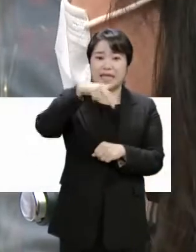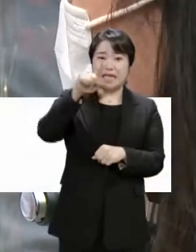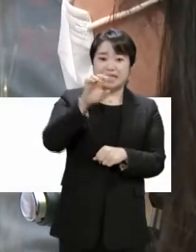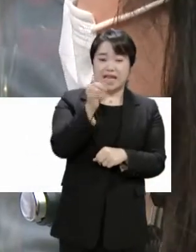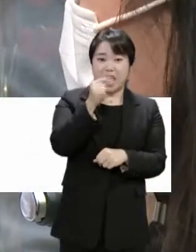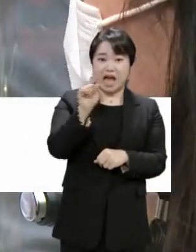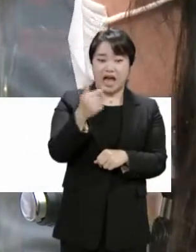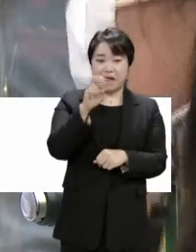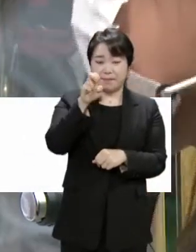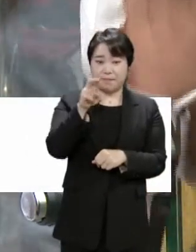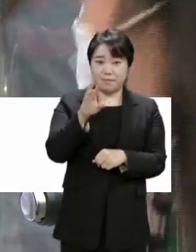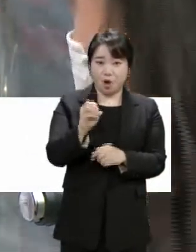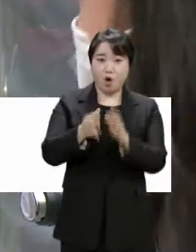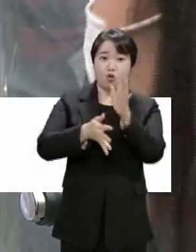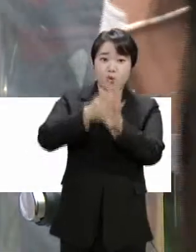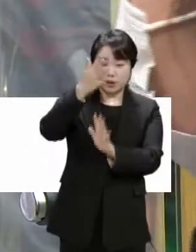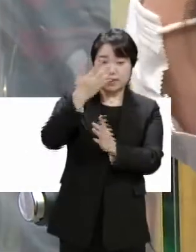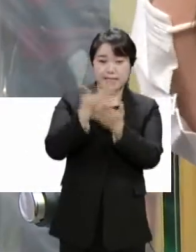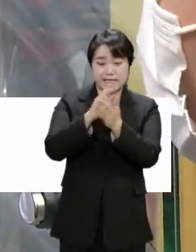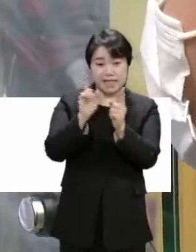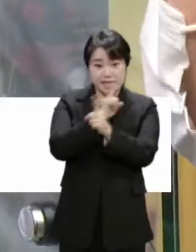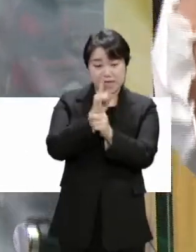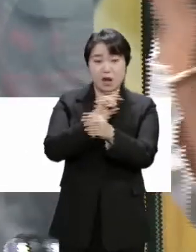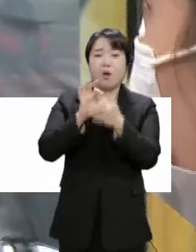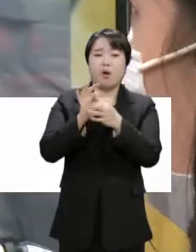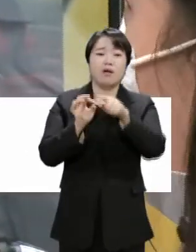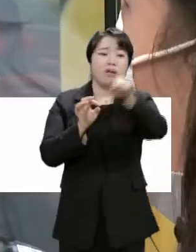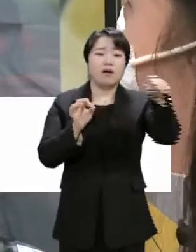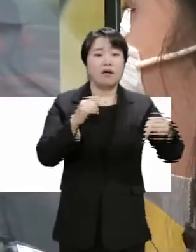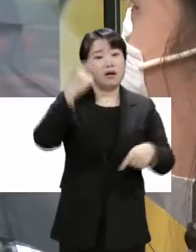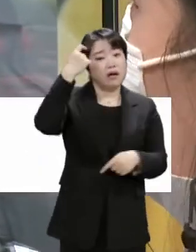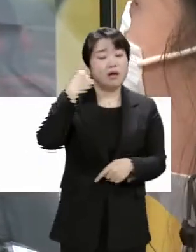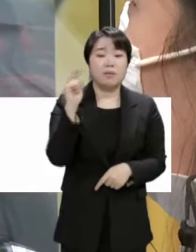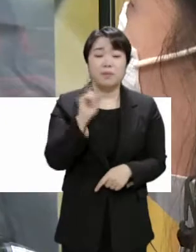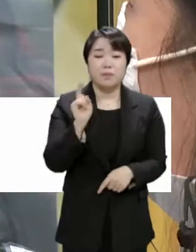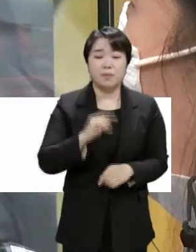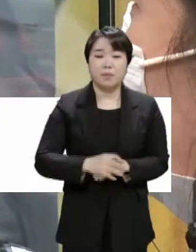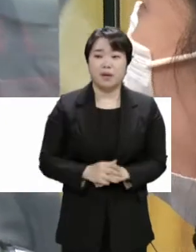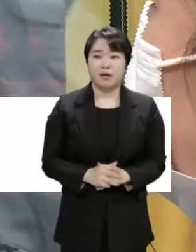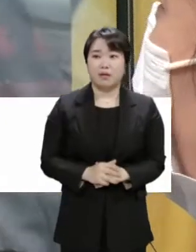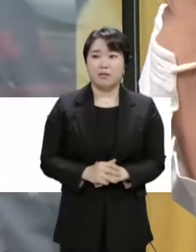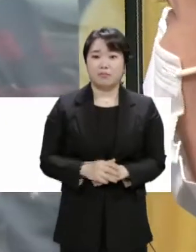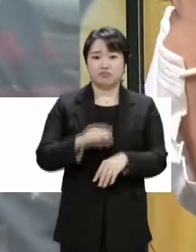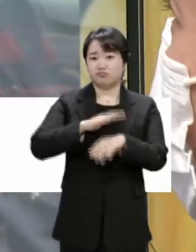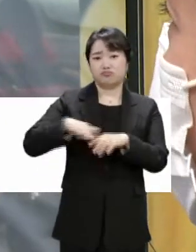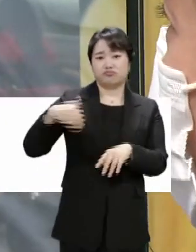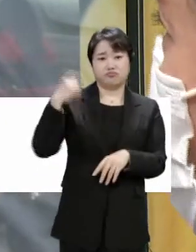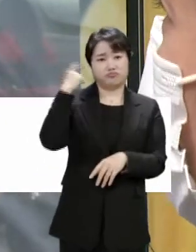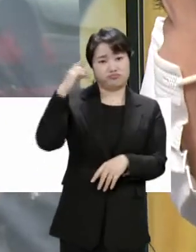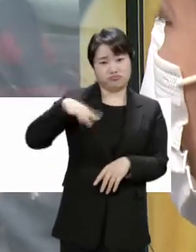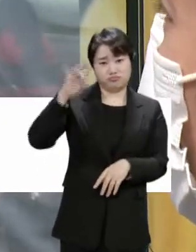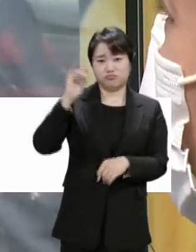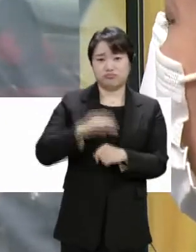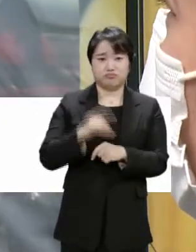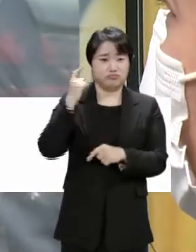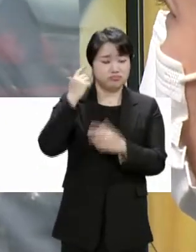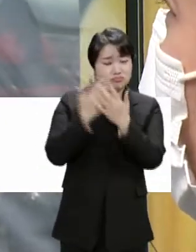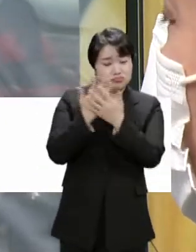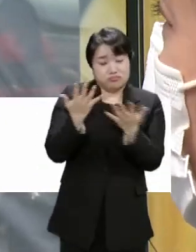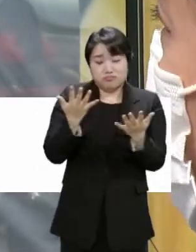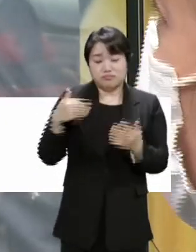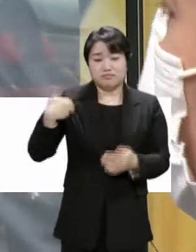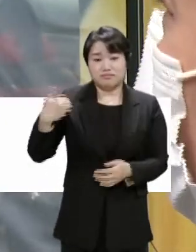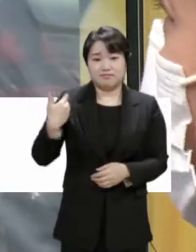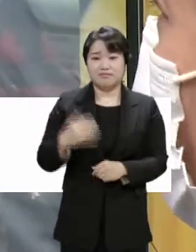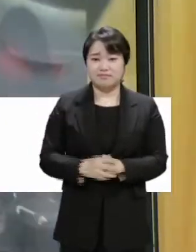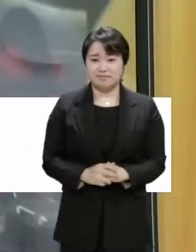관련해서 이쪽 주민분들이나 상인분들은 어떻게 알고 계세요? 잘 못 들어본 것 같은데, 거의 잘 들어보지 못했던